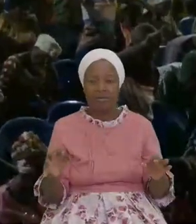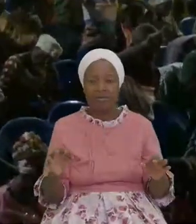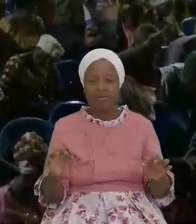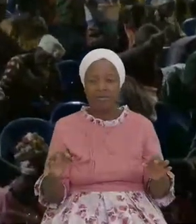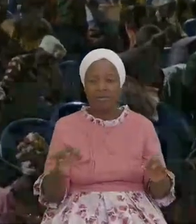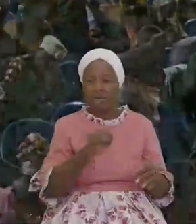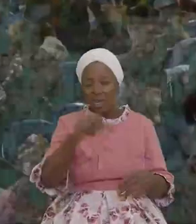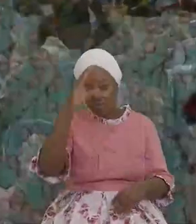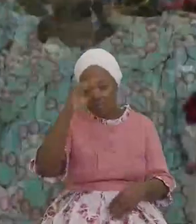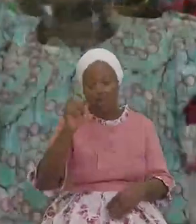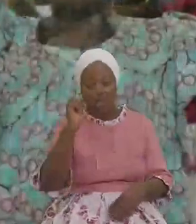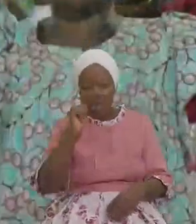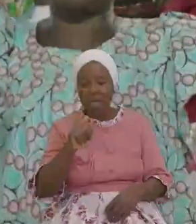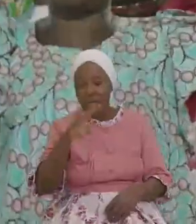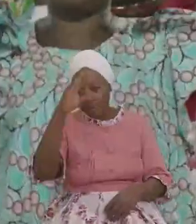est affranchie.